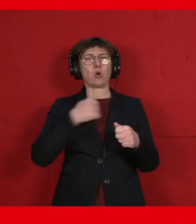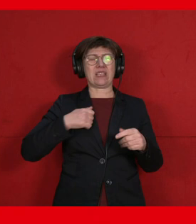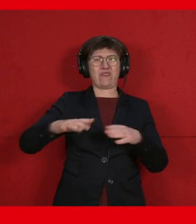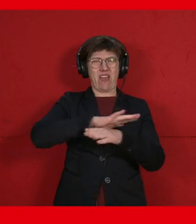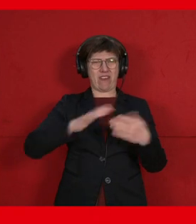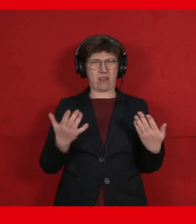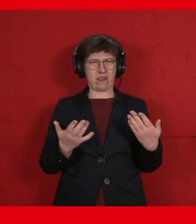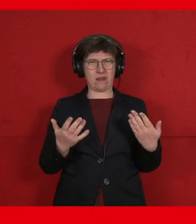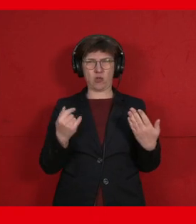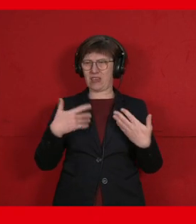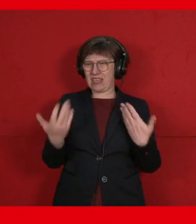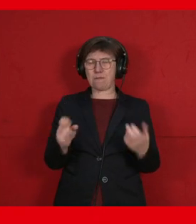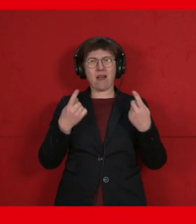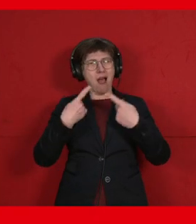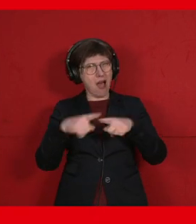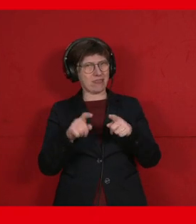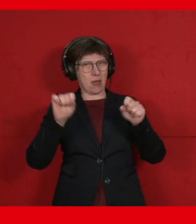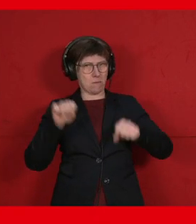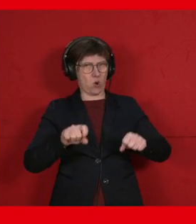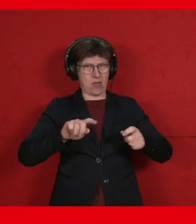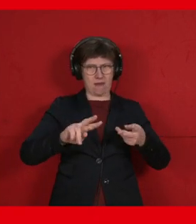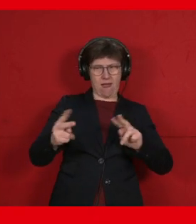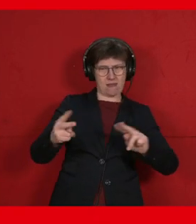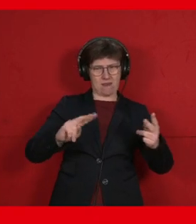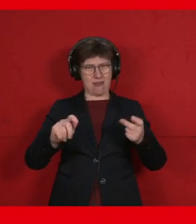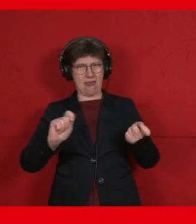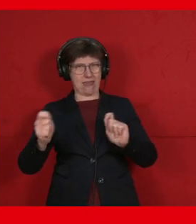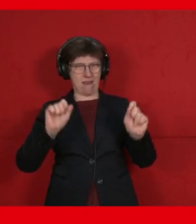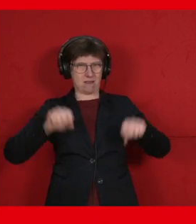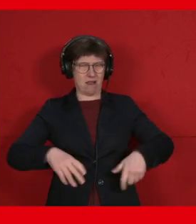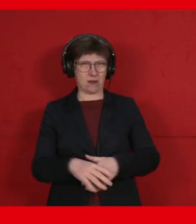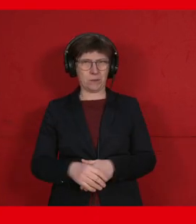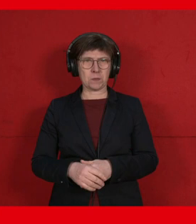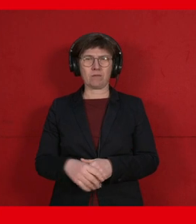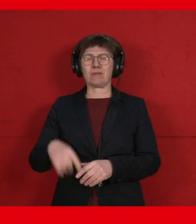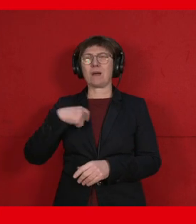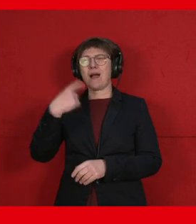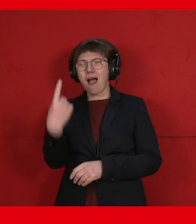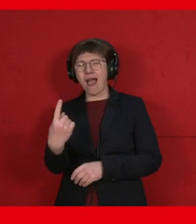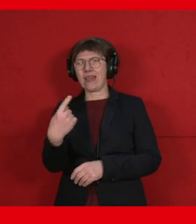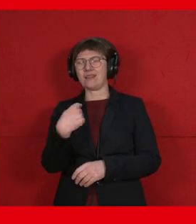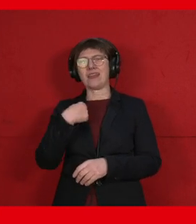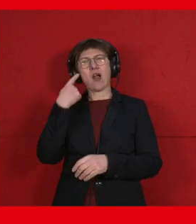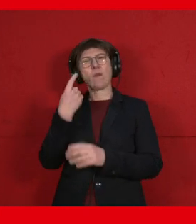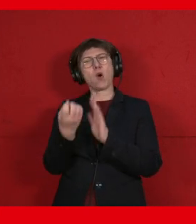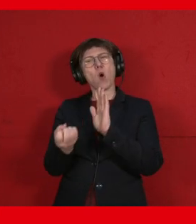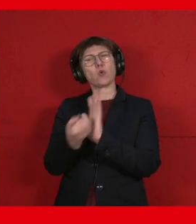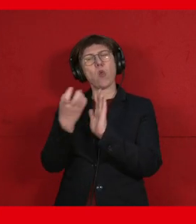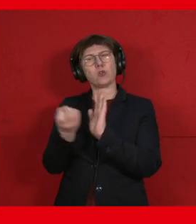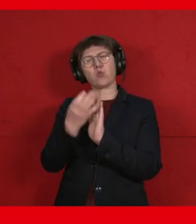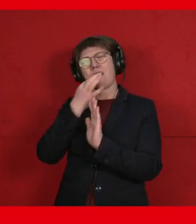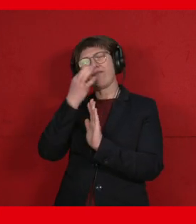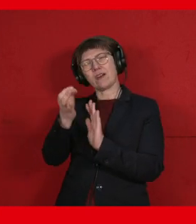Bundeswehrflächen. Das heißt, es gibt da durchaus auch noch andere Stellschrauben dran. Aber lassen Sie mich doch mal an dieser einen, ich glaube, kulturellen